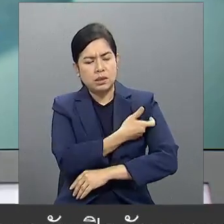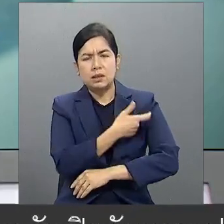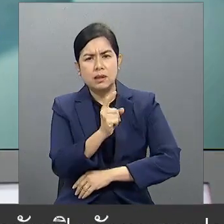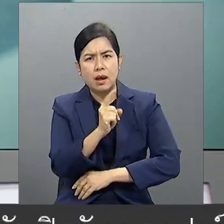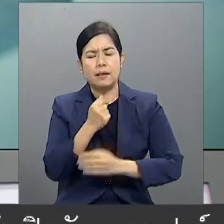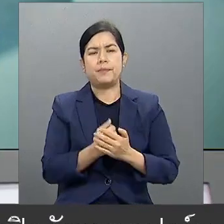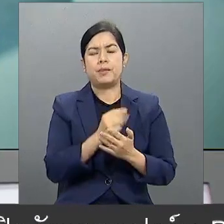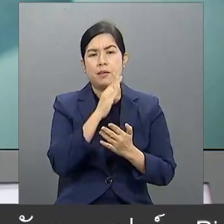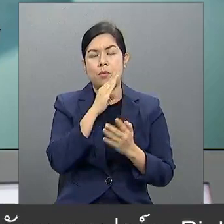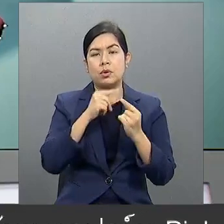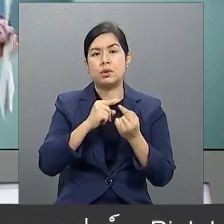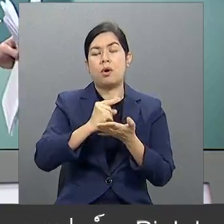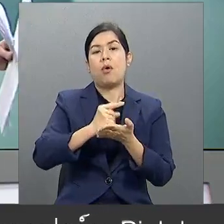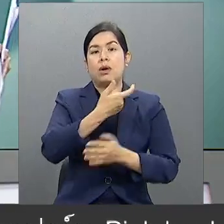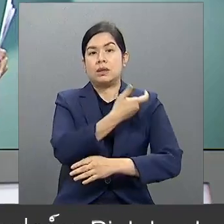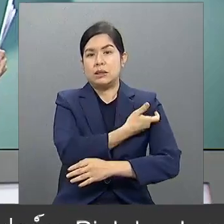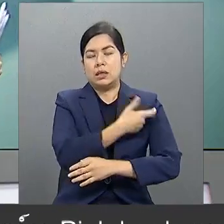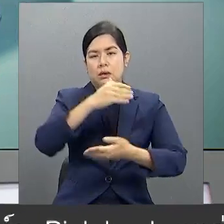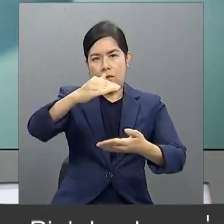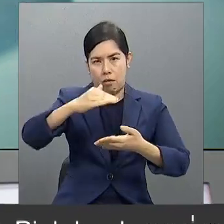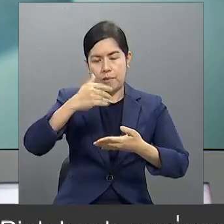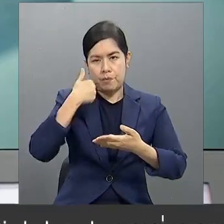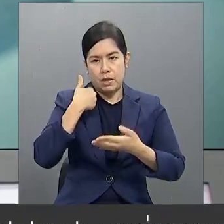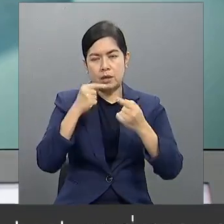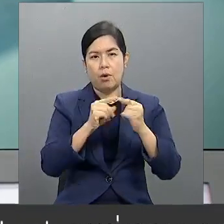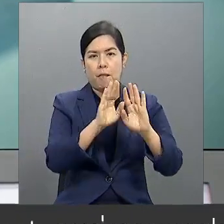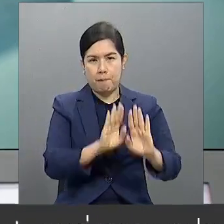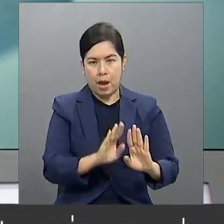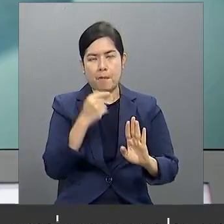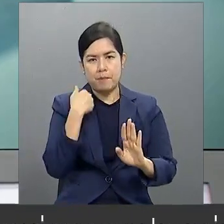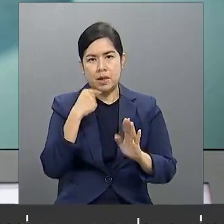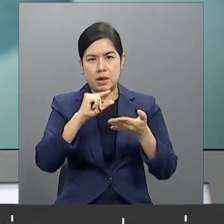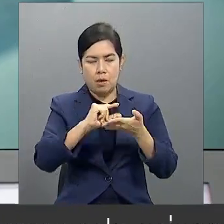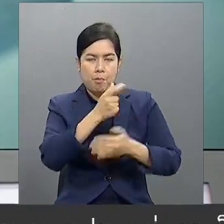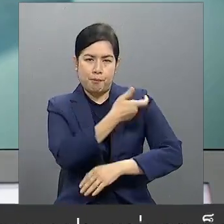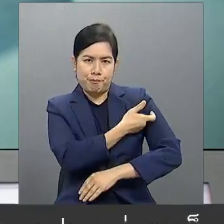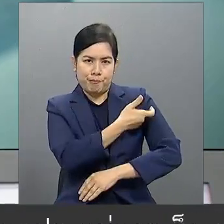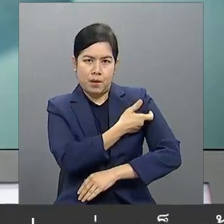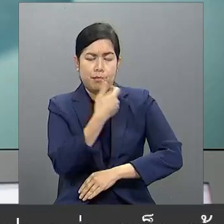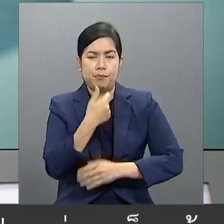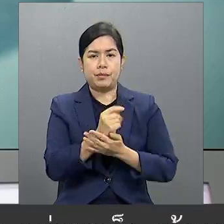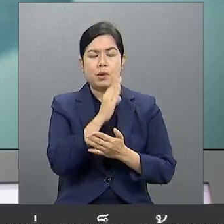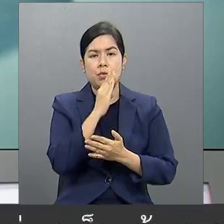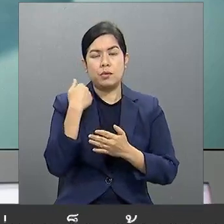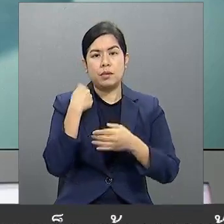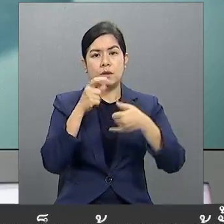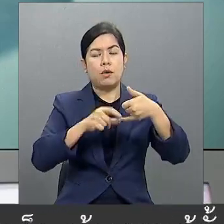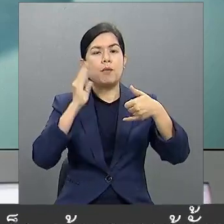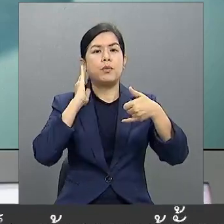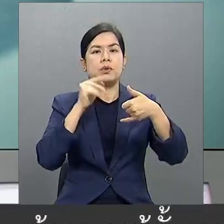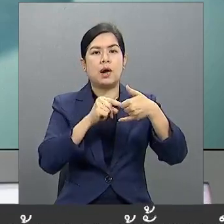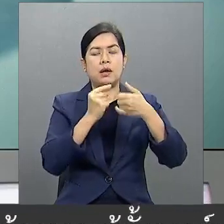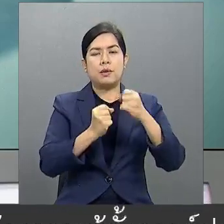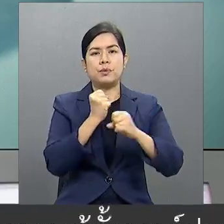แต่ละแห่งเนี่ยฉีดการกระจายทีละน้อยๆสมมติว่ามีชายหนุ่มคนนึงเขาอายุ25ปี